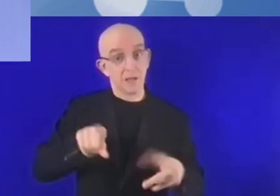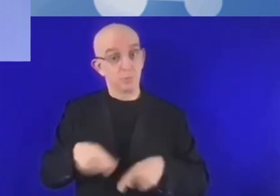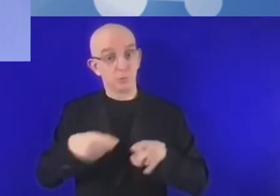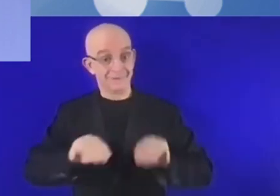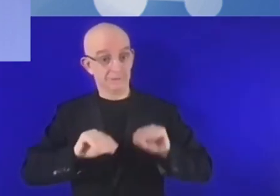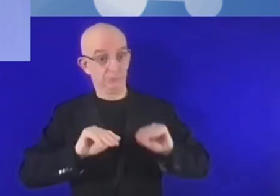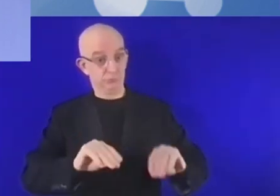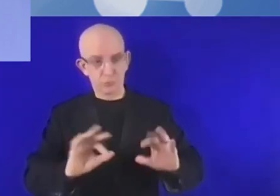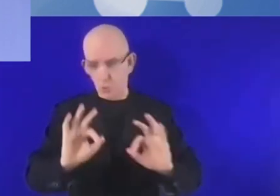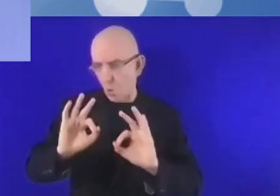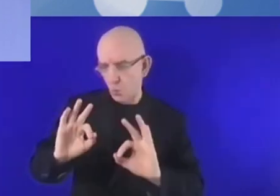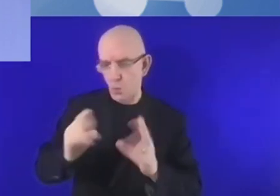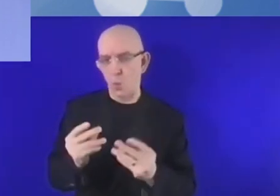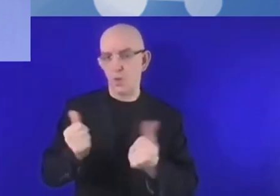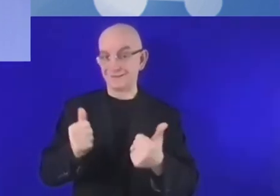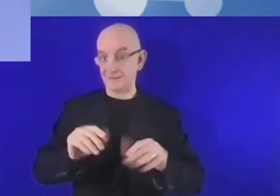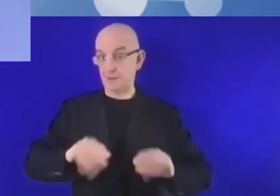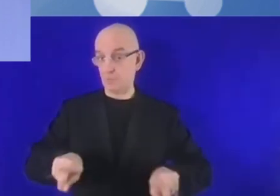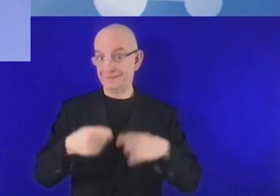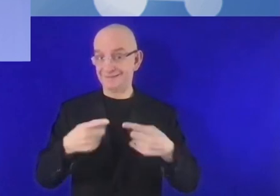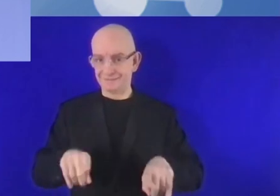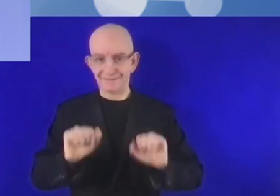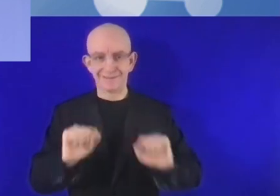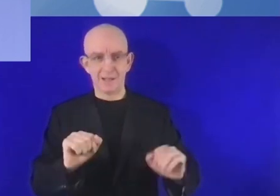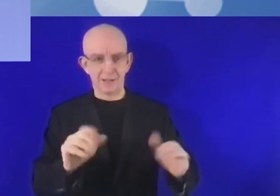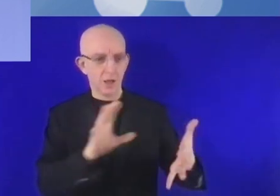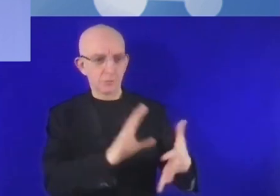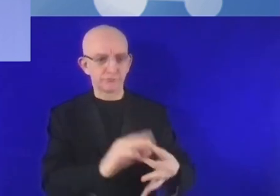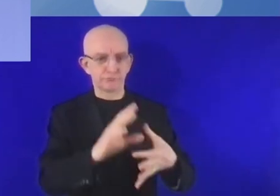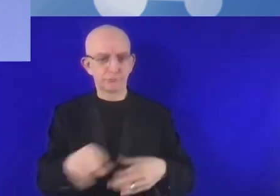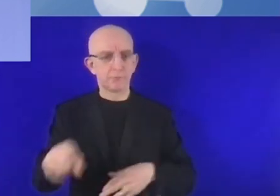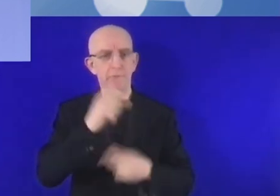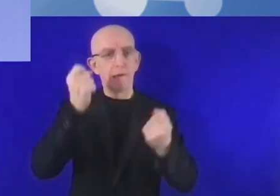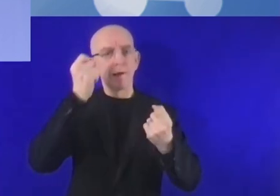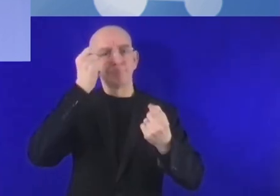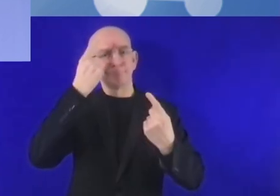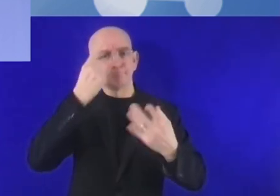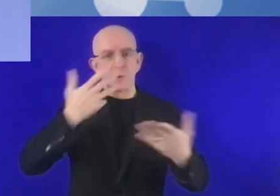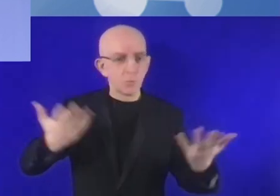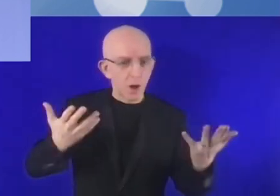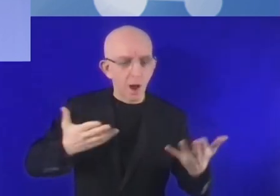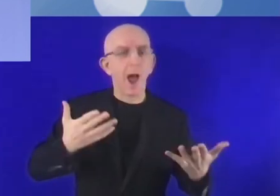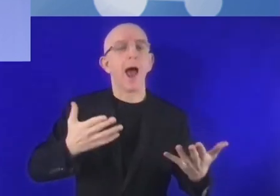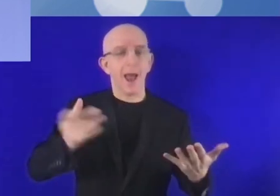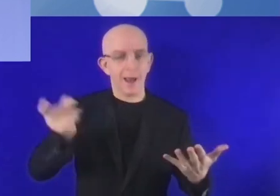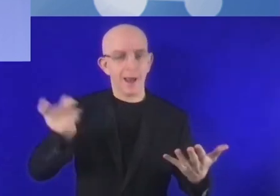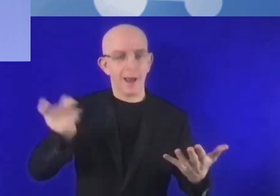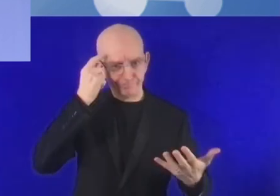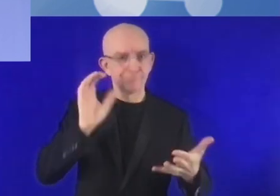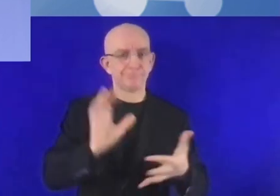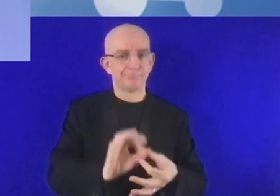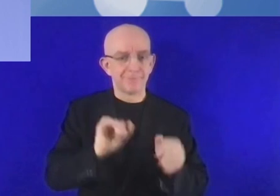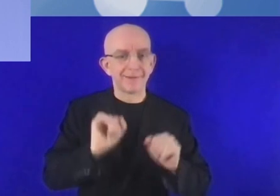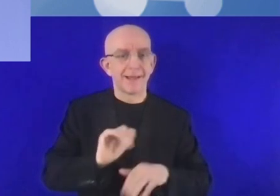na młodych ludzi, ponieważ uważam, że edukacja muzyczna pozwala im wykształcać w sobie wrażliwość,